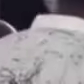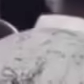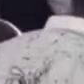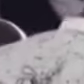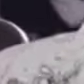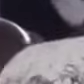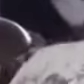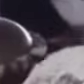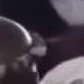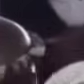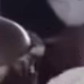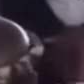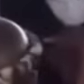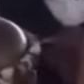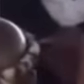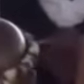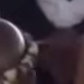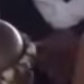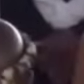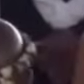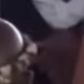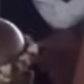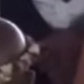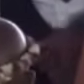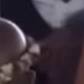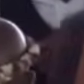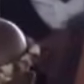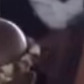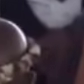Ngiyabonga, ngiyathokoza ngahlala phansi.